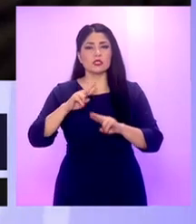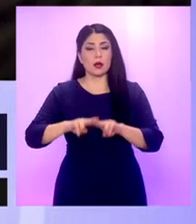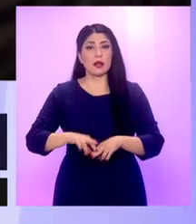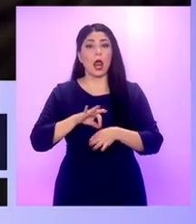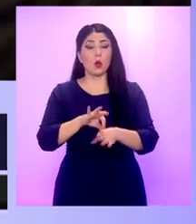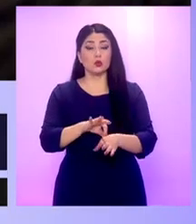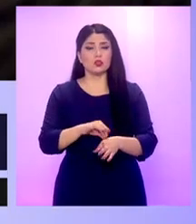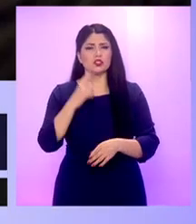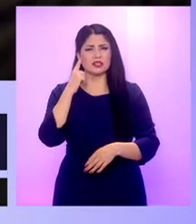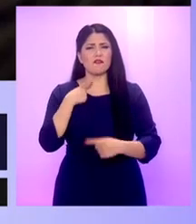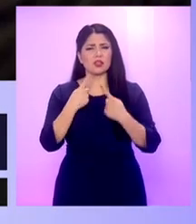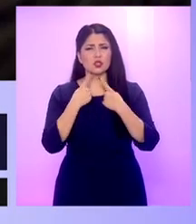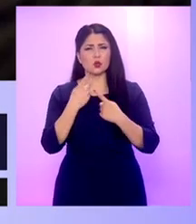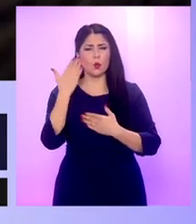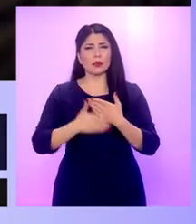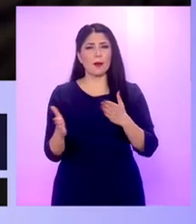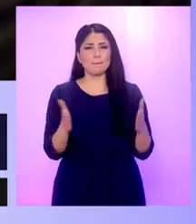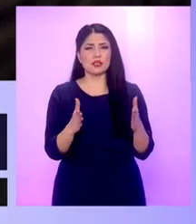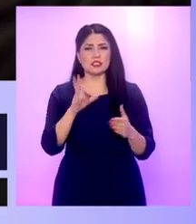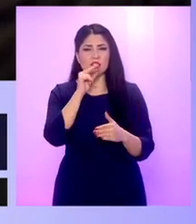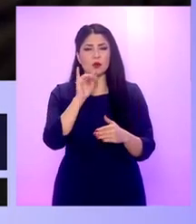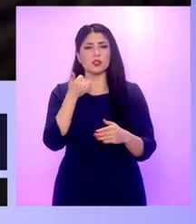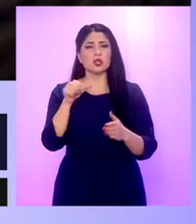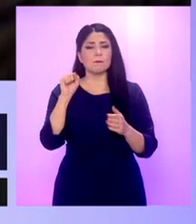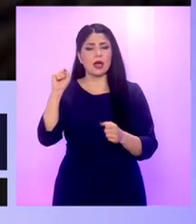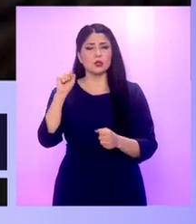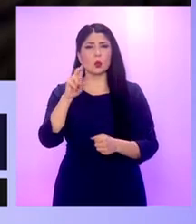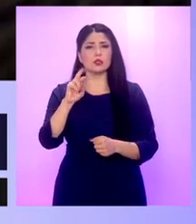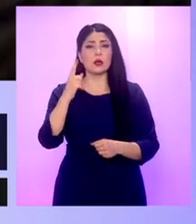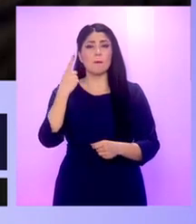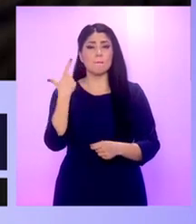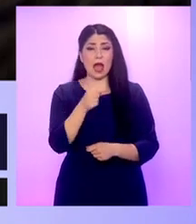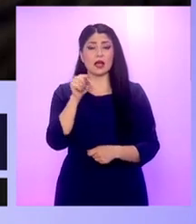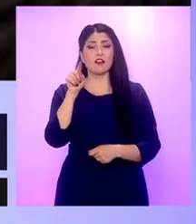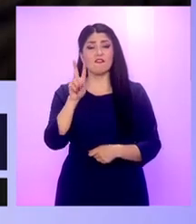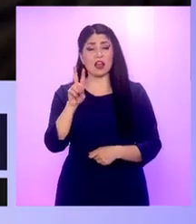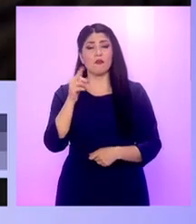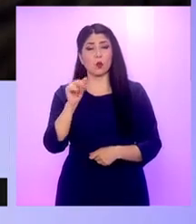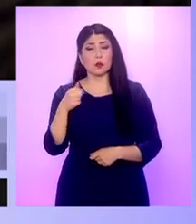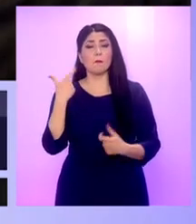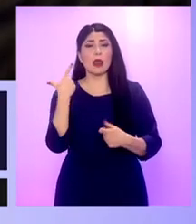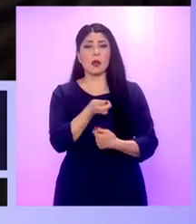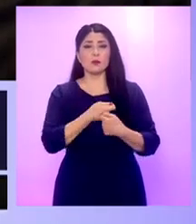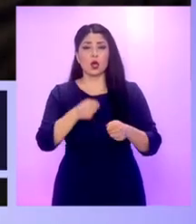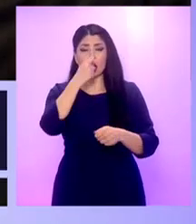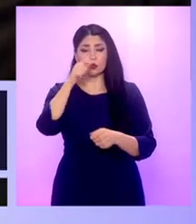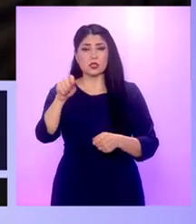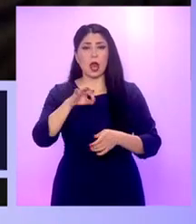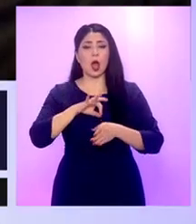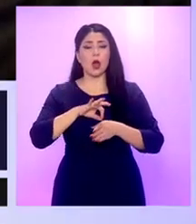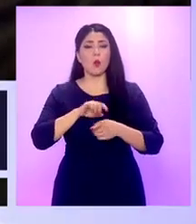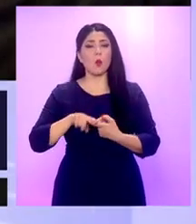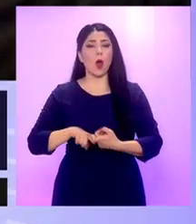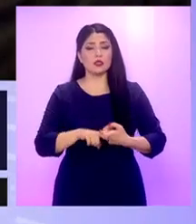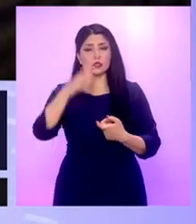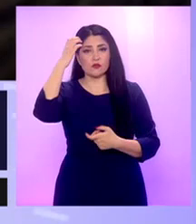văzut că au fost discuții în ultima perioadă, ba chiar se vorbeau în interiorul USR, pleacă el, plecăm toți. Renunțăm la coaliția de guvernare și lăsăm pe cei de la